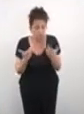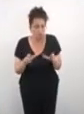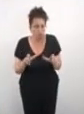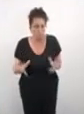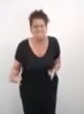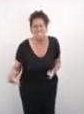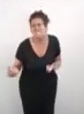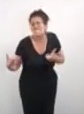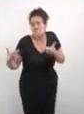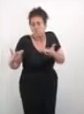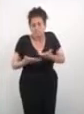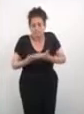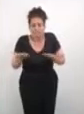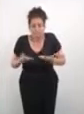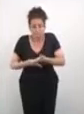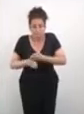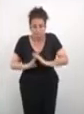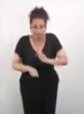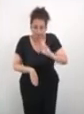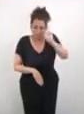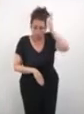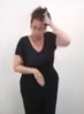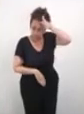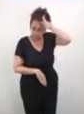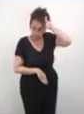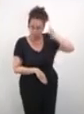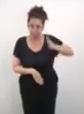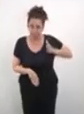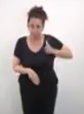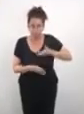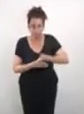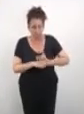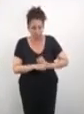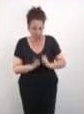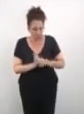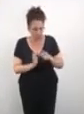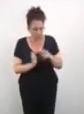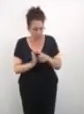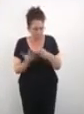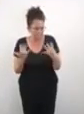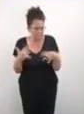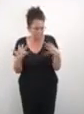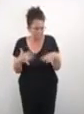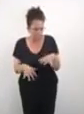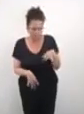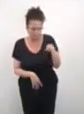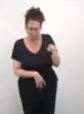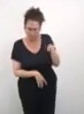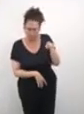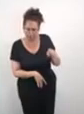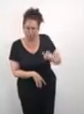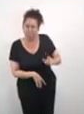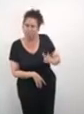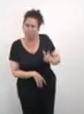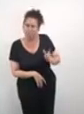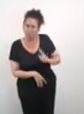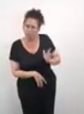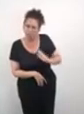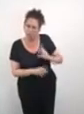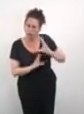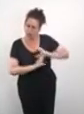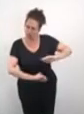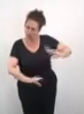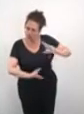équipés de caméras vidéo piétons. Depuis 2019, c'était une ville qui avait expérimenté et ça a été maintenu